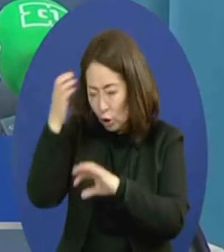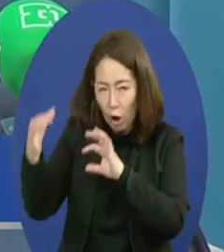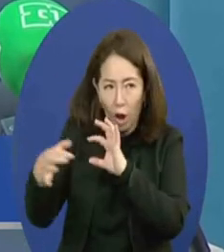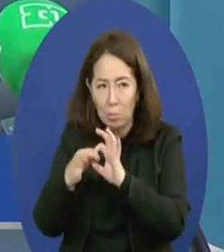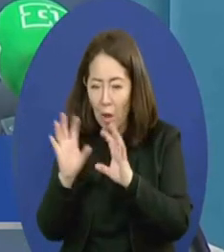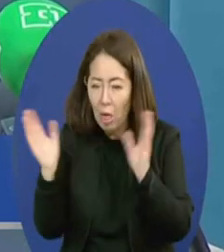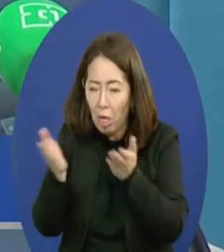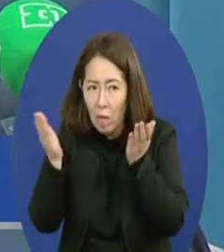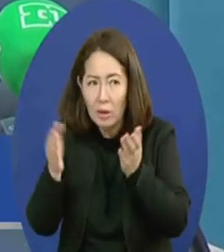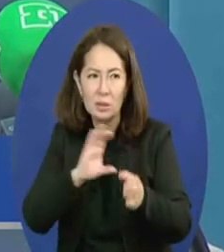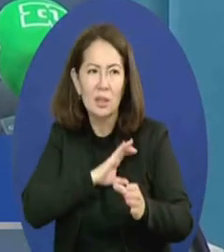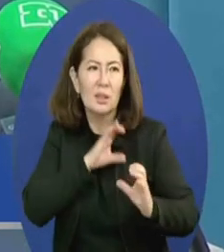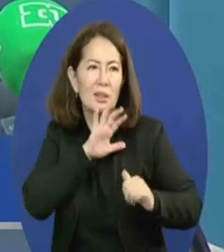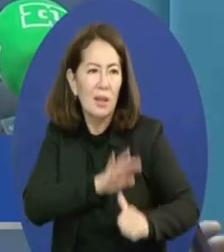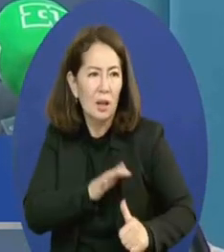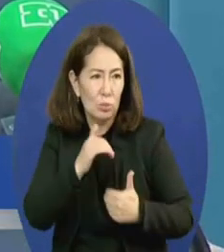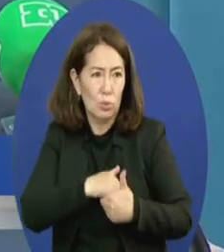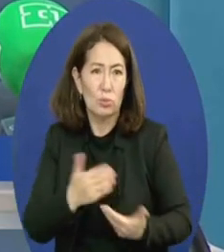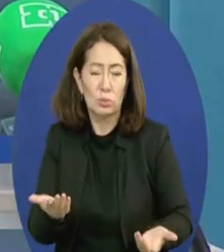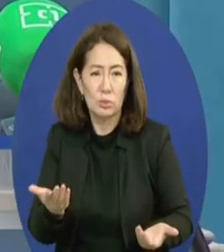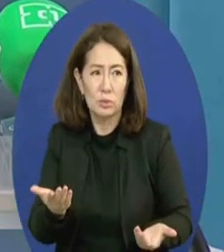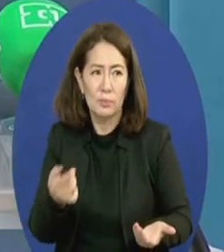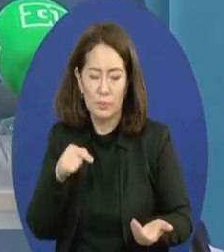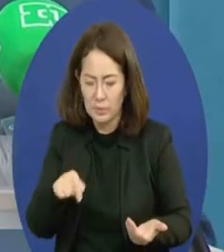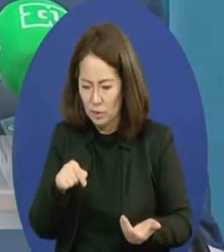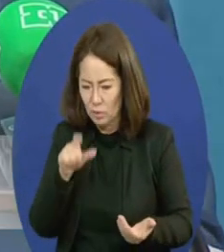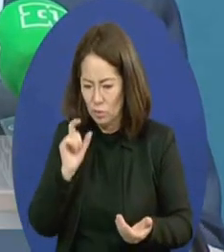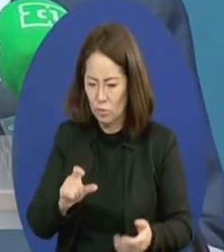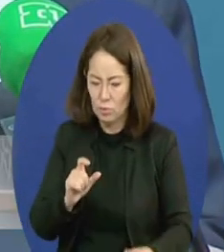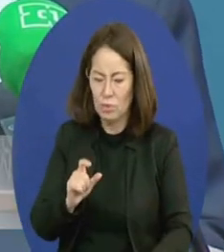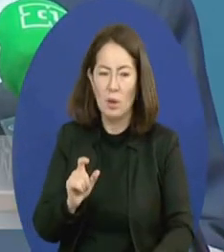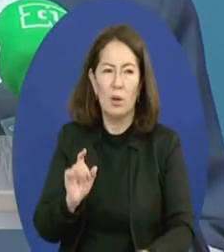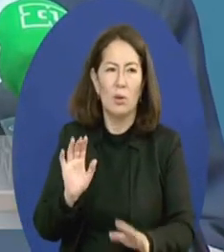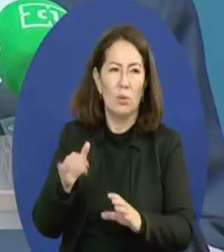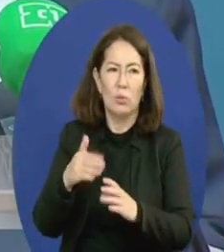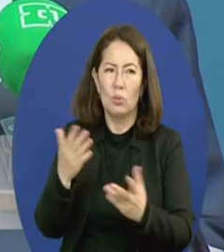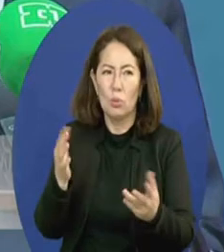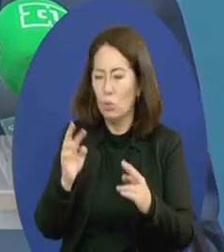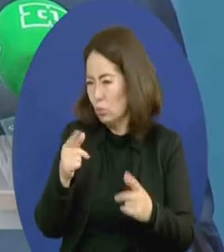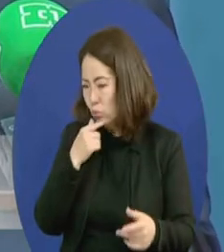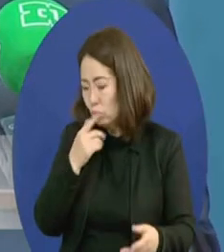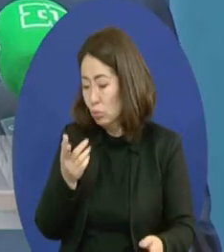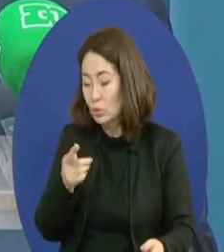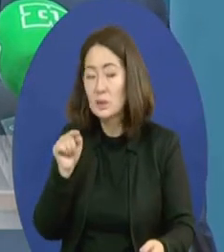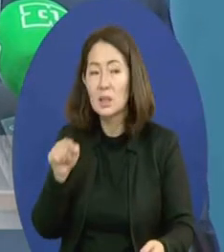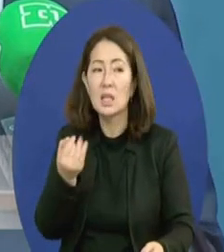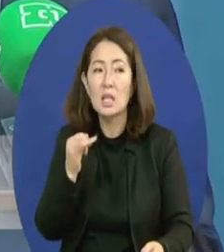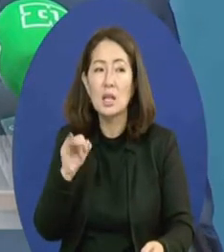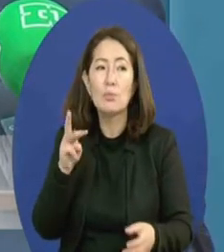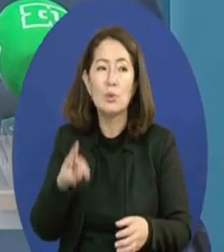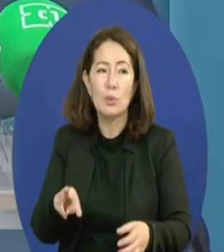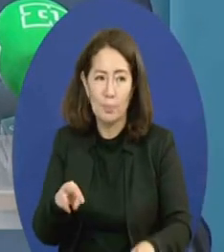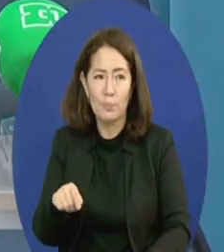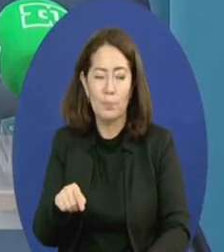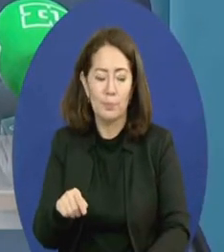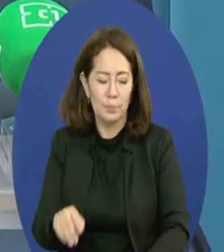сэтгэлийн дарамтанд оруулаад байна шүү дээ. Эндээс хинч юуж хочихгүй шүү дээ. Ийм зүйлийг би